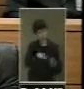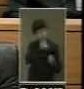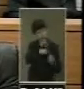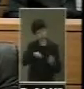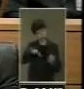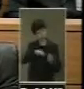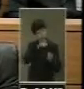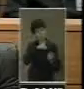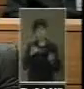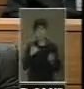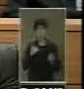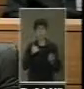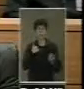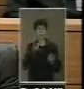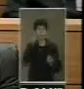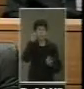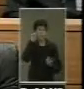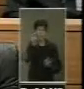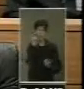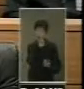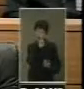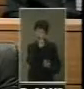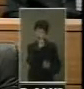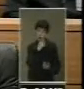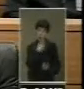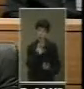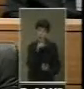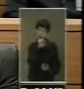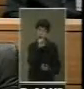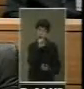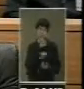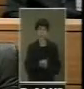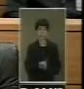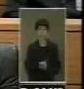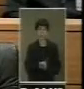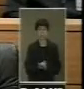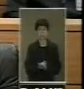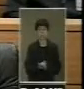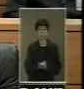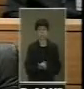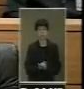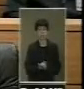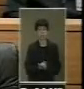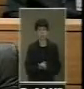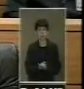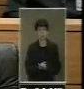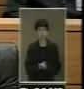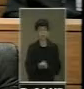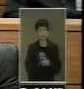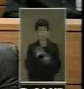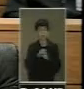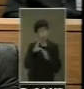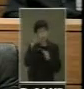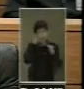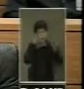อลินครับแม่ร้องเพลงร้องเพลงอะไรครับแสงดาวแห่งศรั